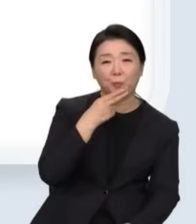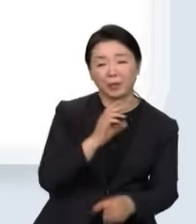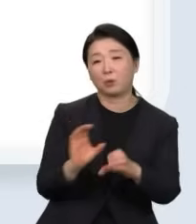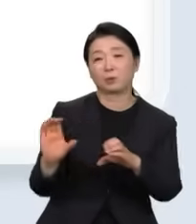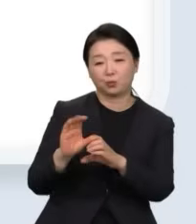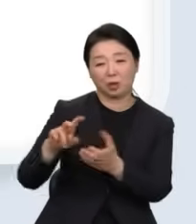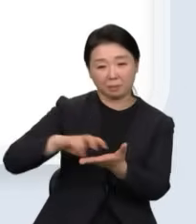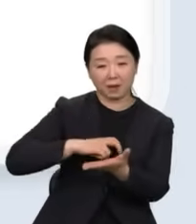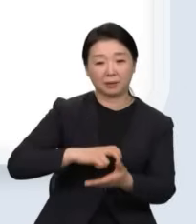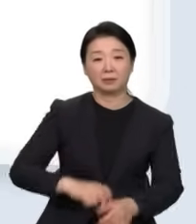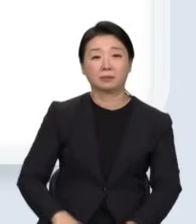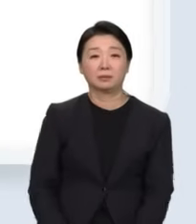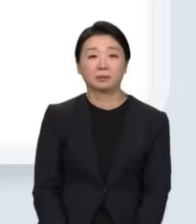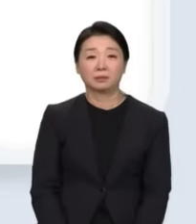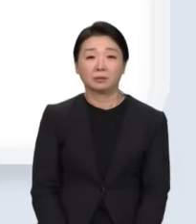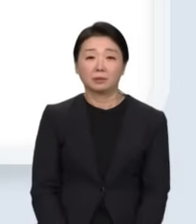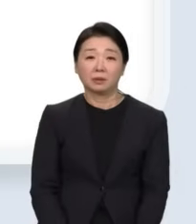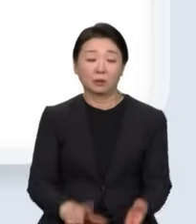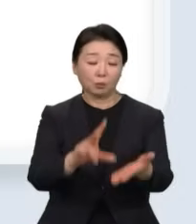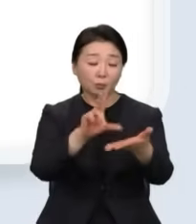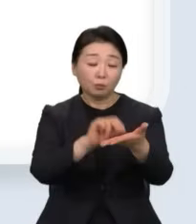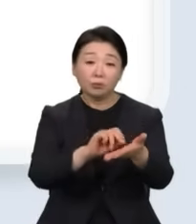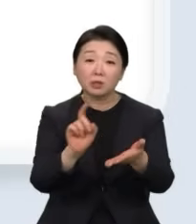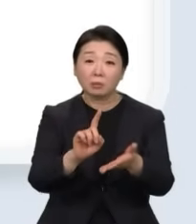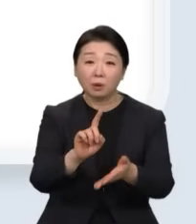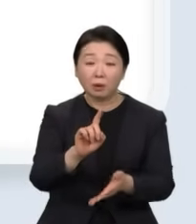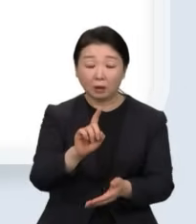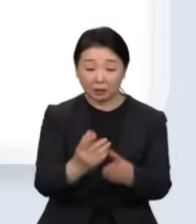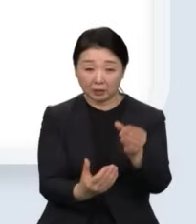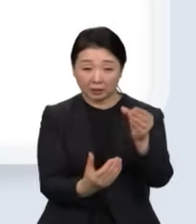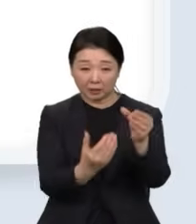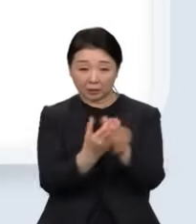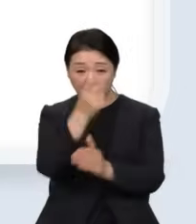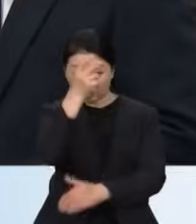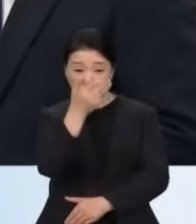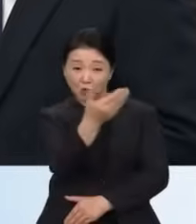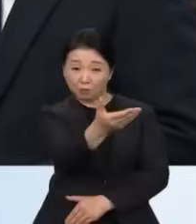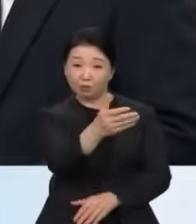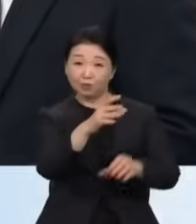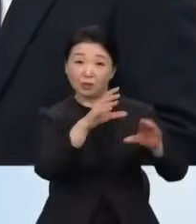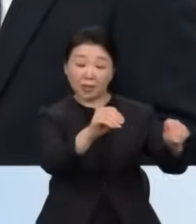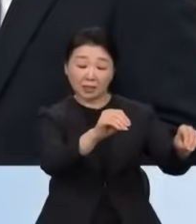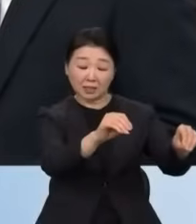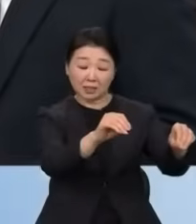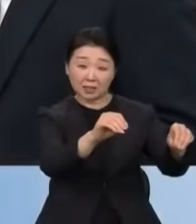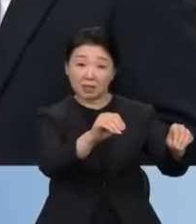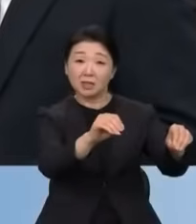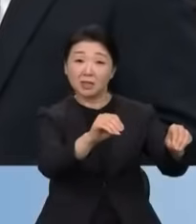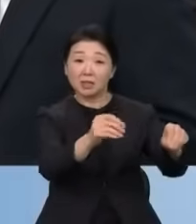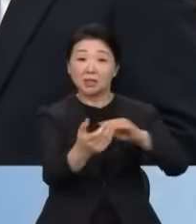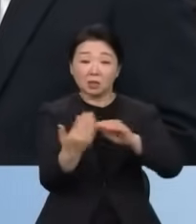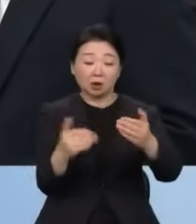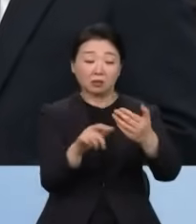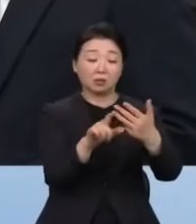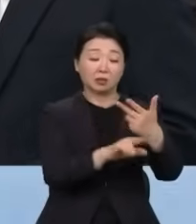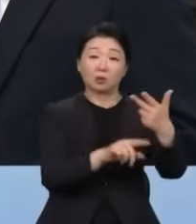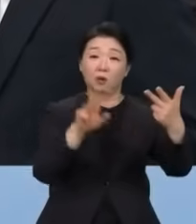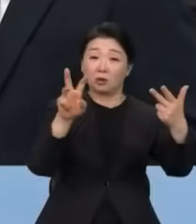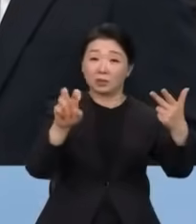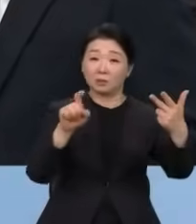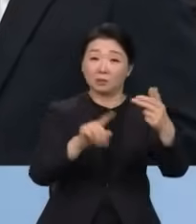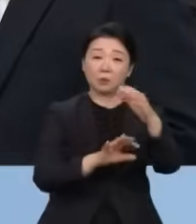덧붙여서 보내기도 했습니다. 네. 문제는 이 사건 이첩 중단을 지시하기 직전이죠. 지난해 7월 31일 오전